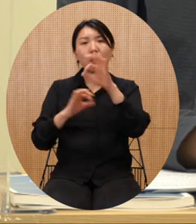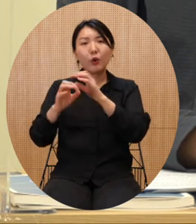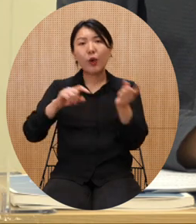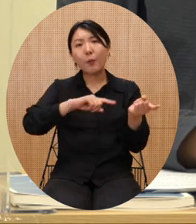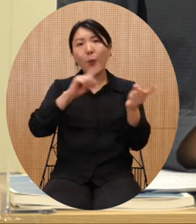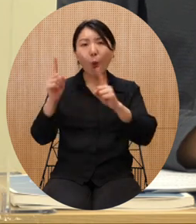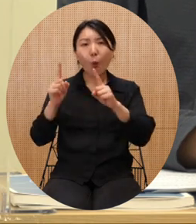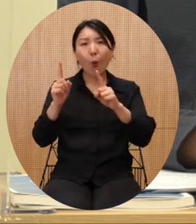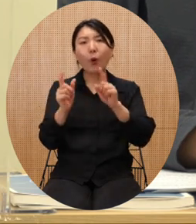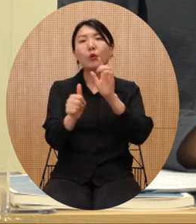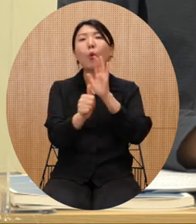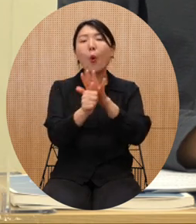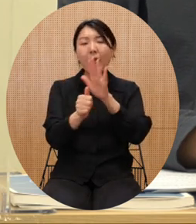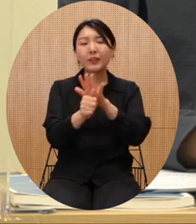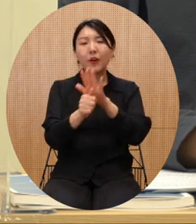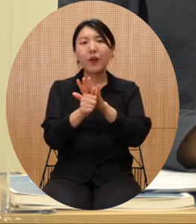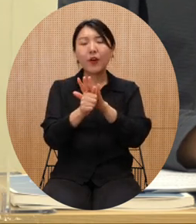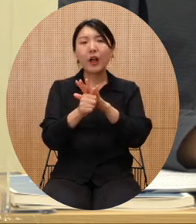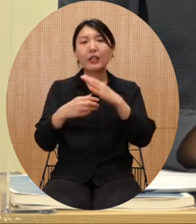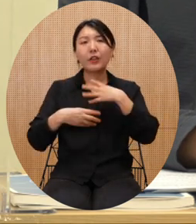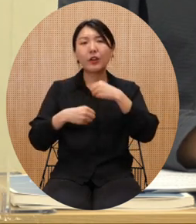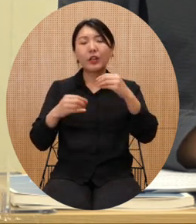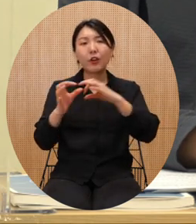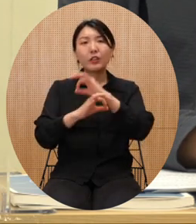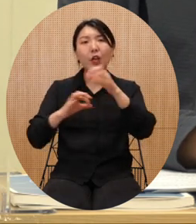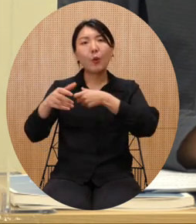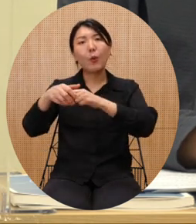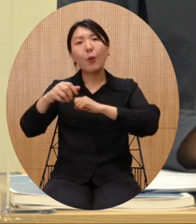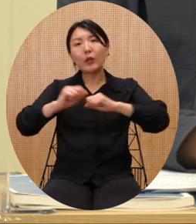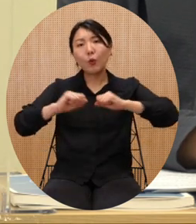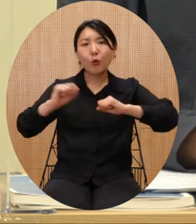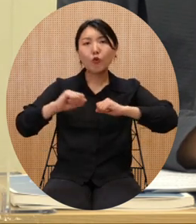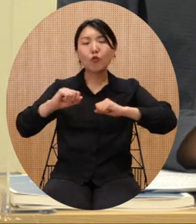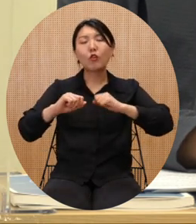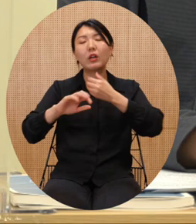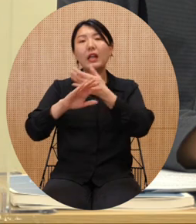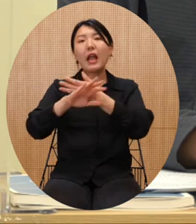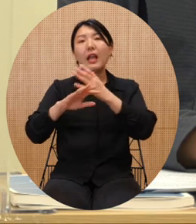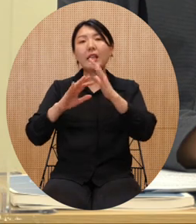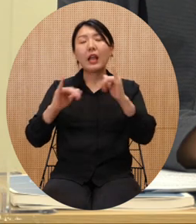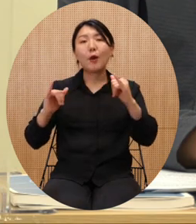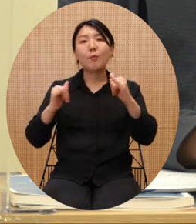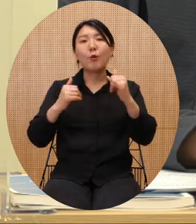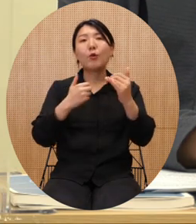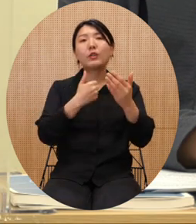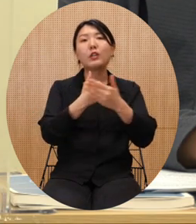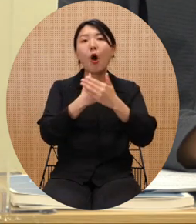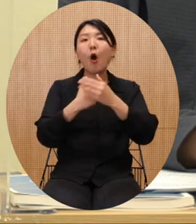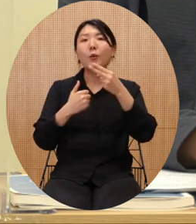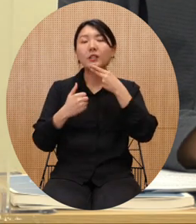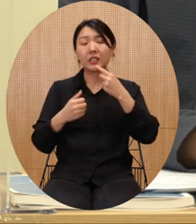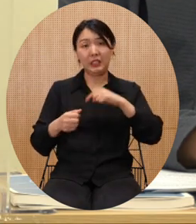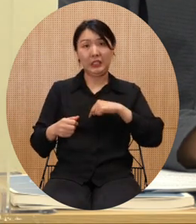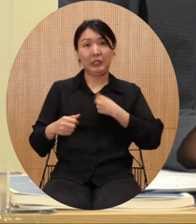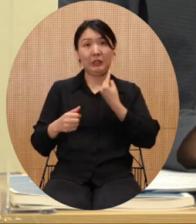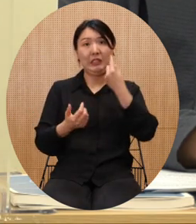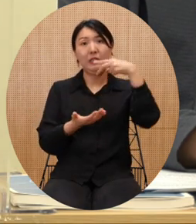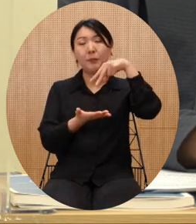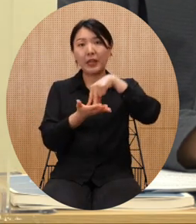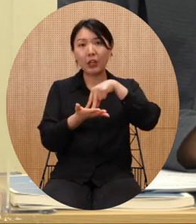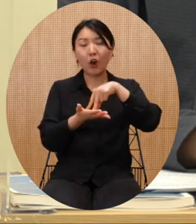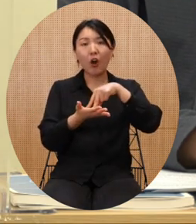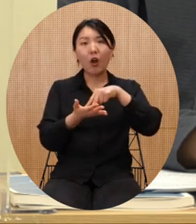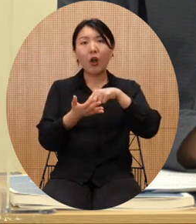경제회생을 이뤄서 안정적인 금융경제활동으로 스스로 누군가의 지원이 없이 자력으로